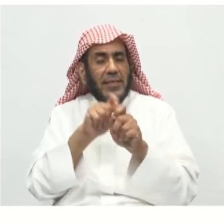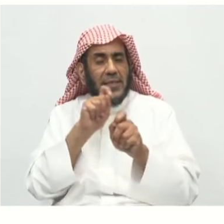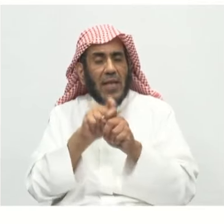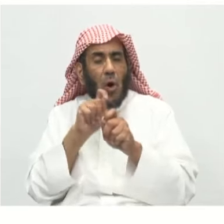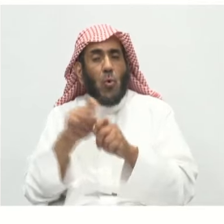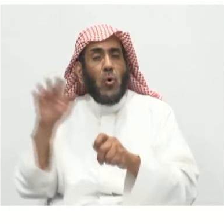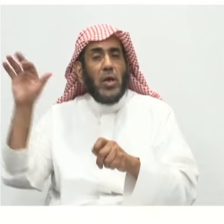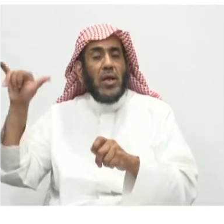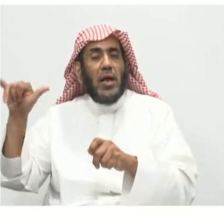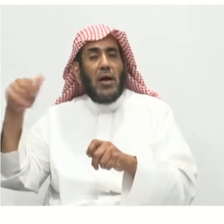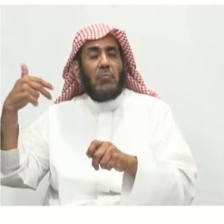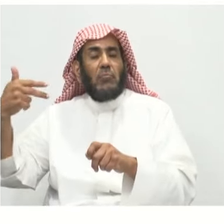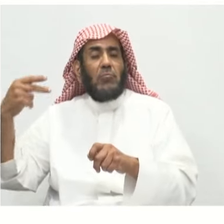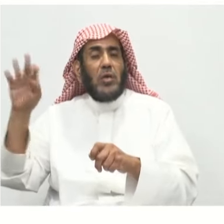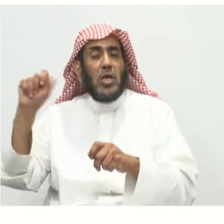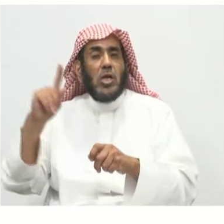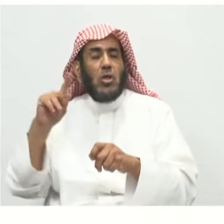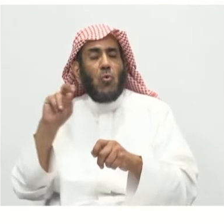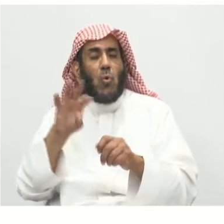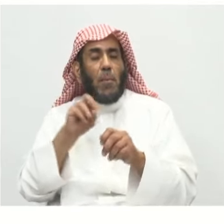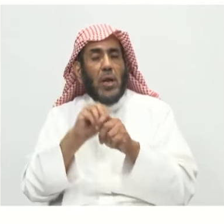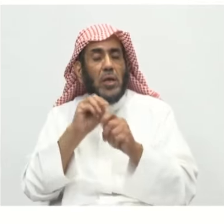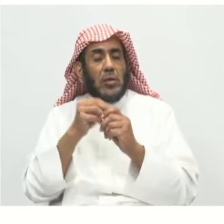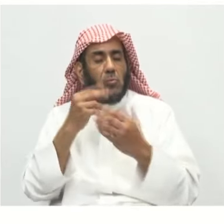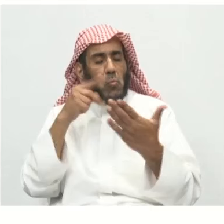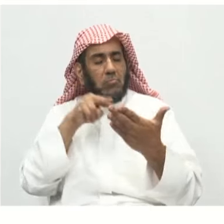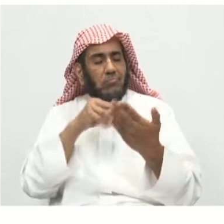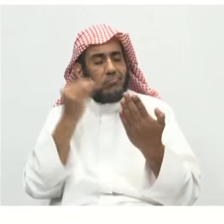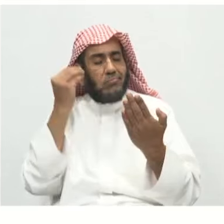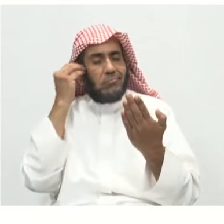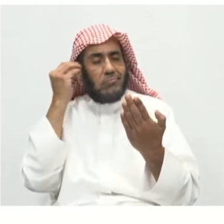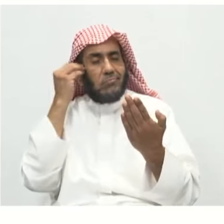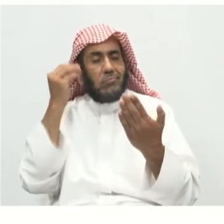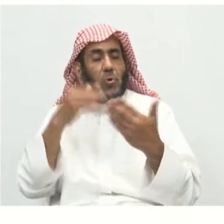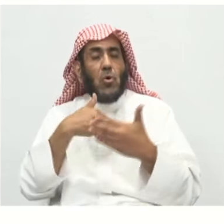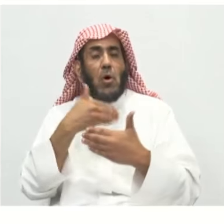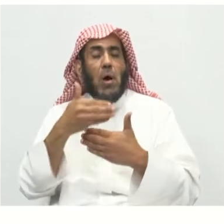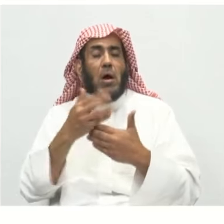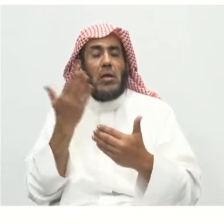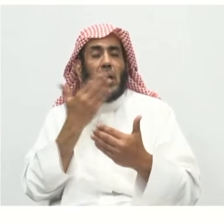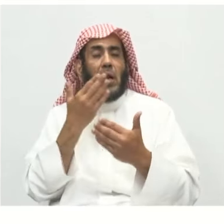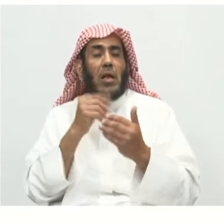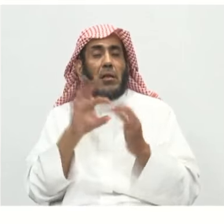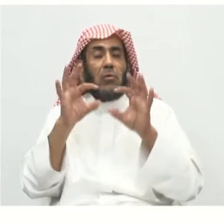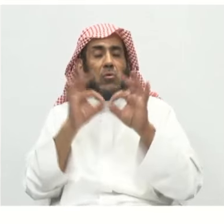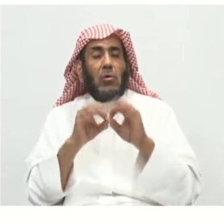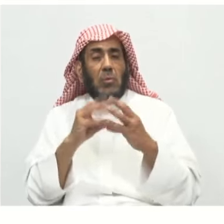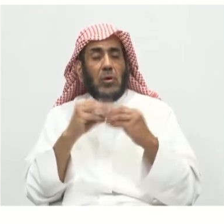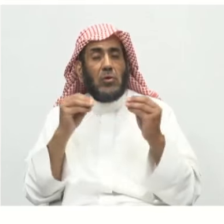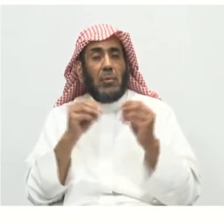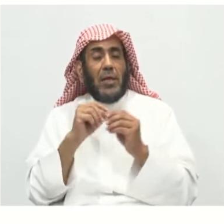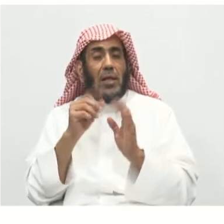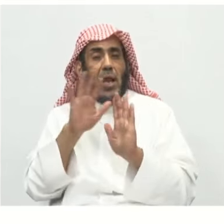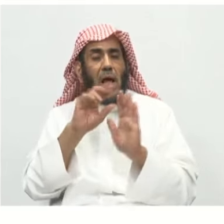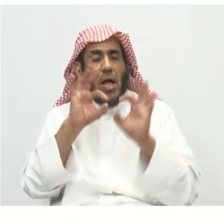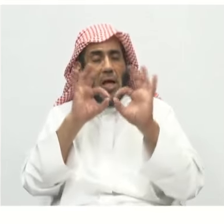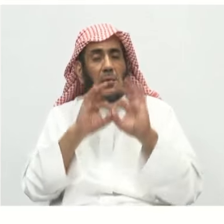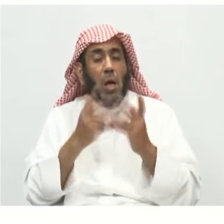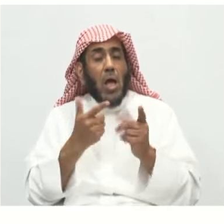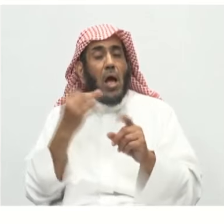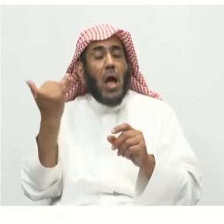يعظه بمعنى ينصحه وهذا ايضا من التدبر في الايات في معرفه معاني ثم ذلك تتدبر وتقرا الايات وال المقصود ايضا بهذه الايات ما هي اهم